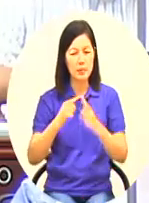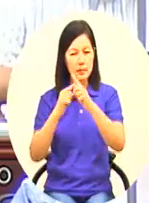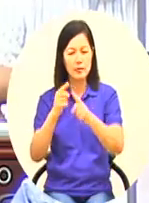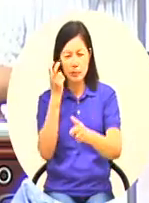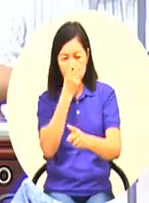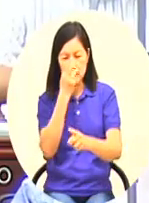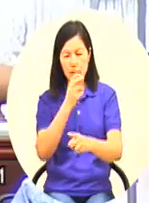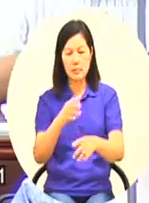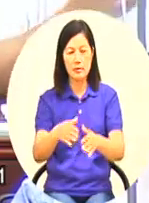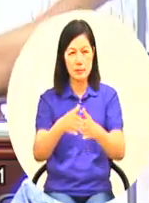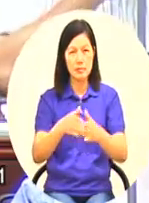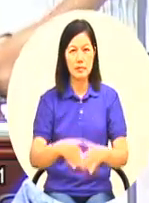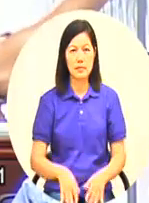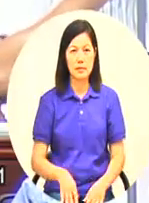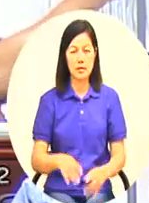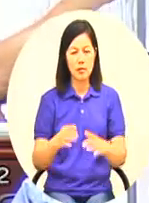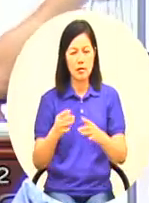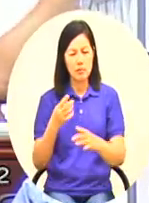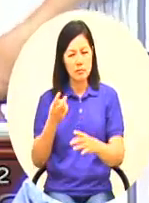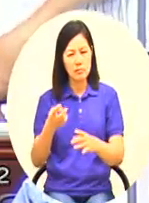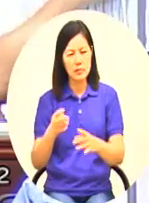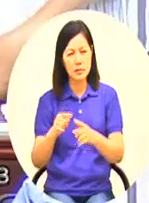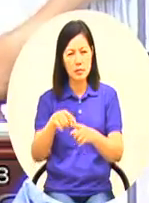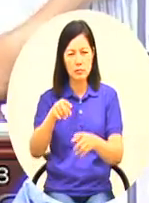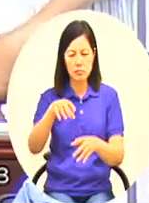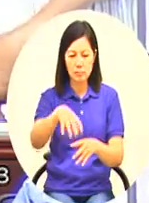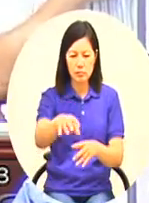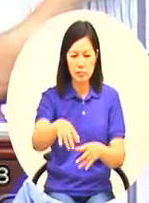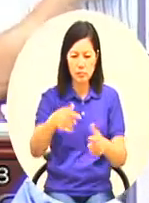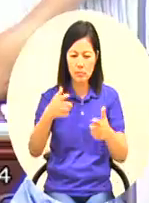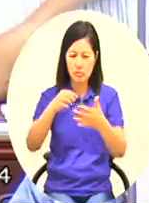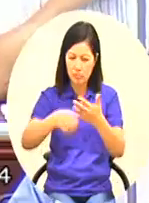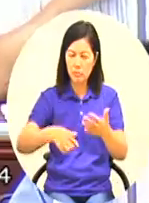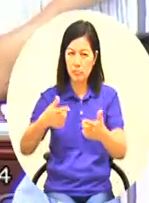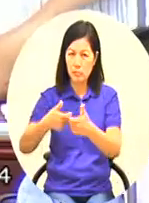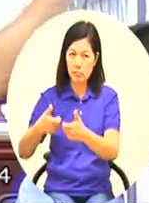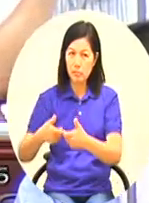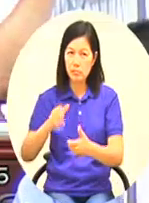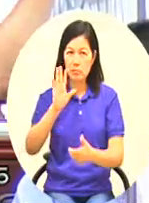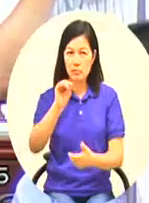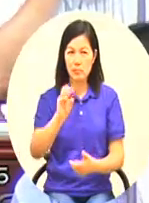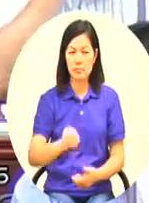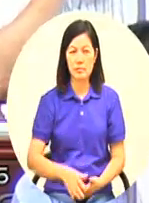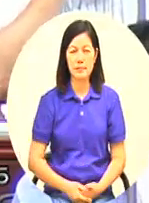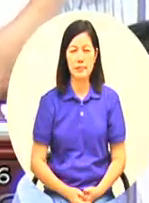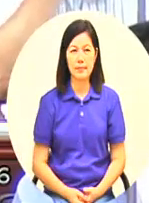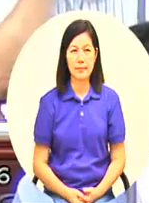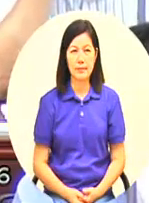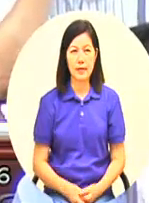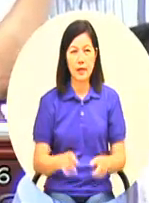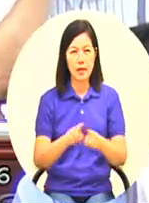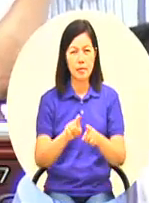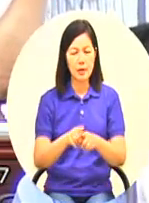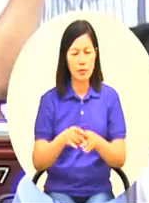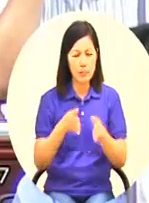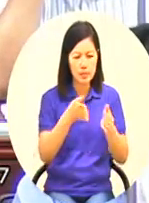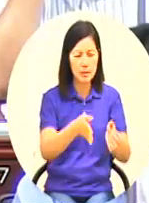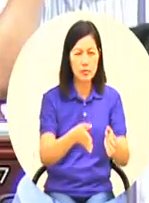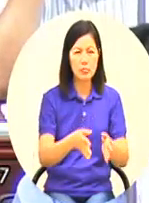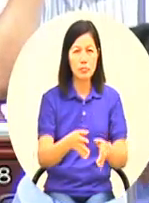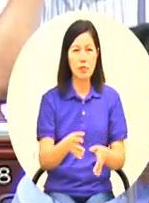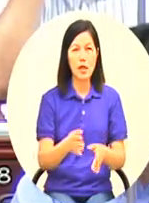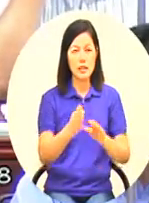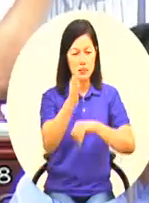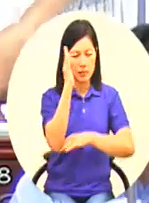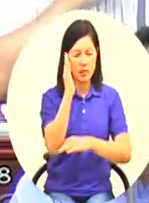地方就要看有卡路无，啊，是不是当是不是所谓的 一般我们比较倾向是公有地啦。啊，如果